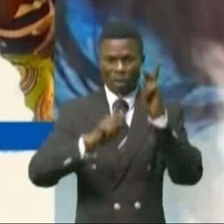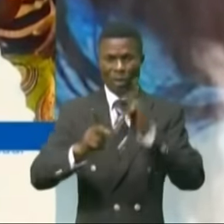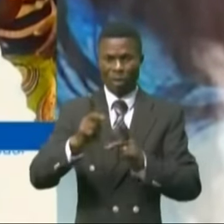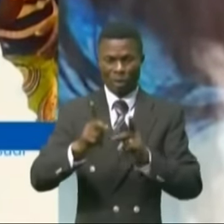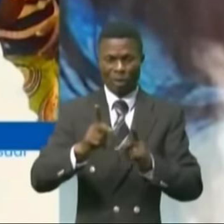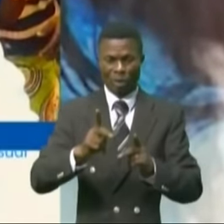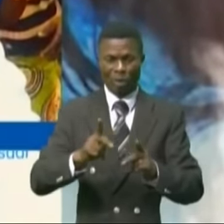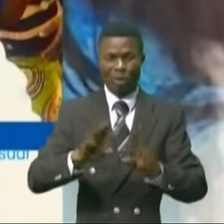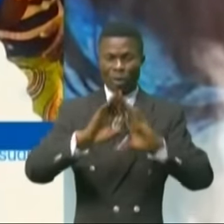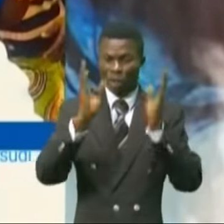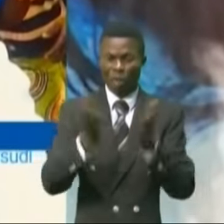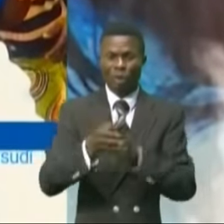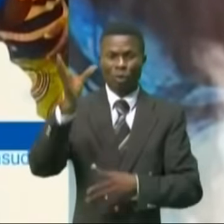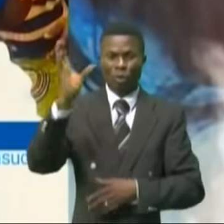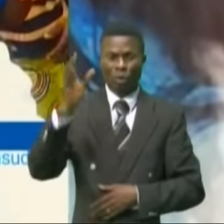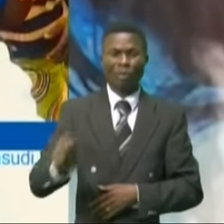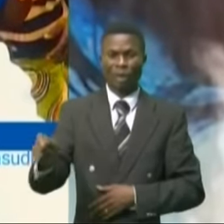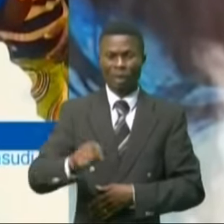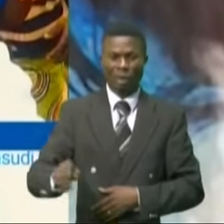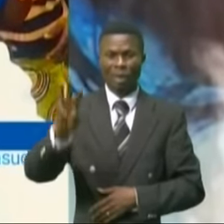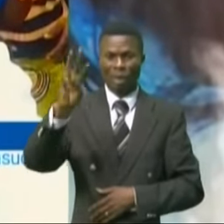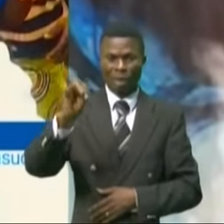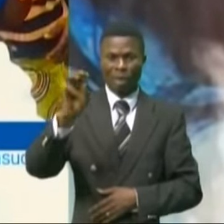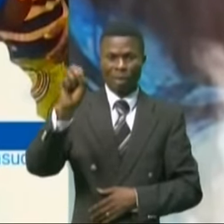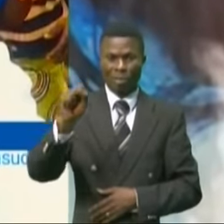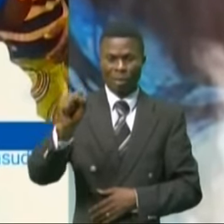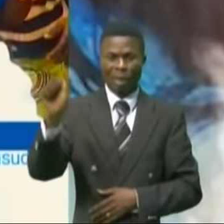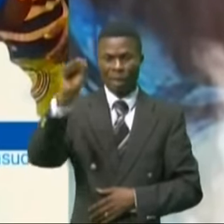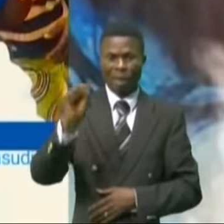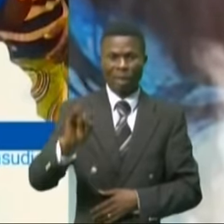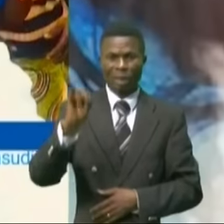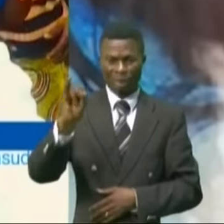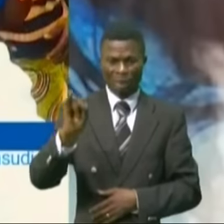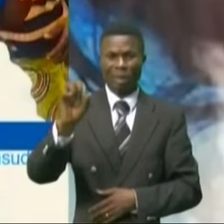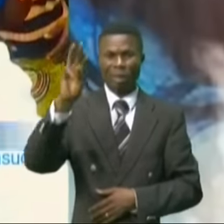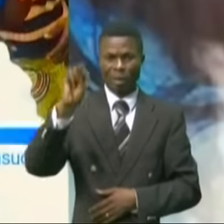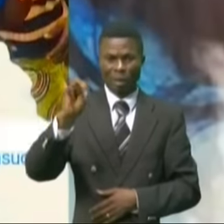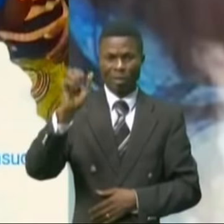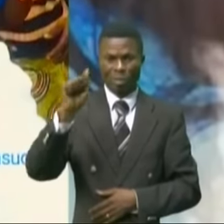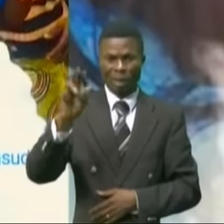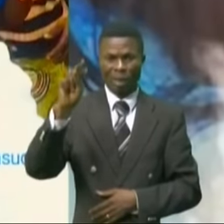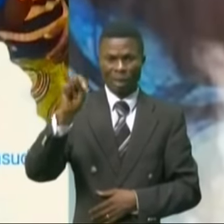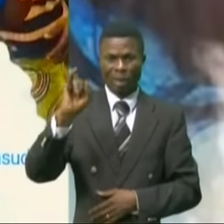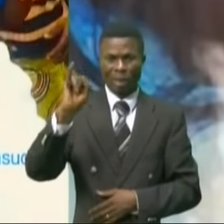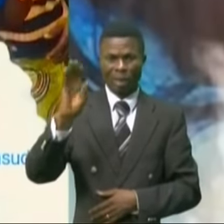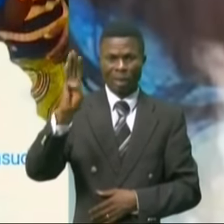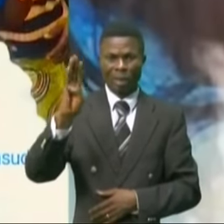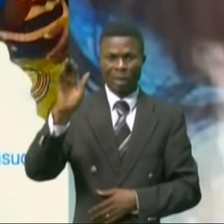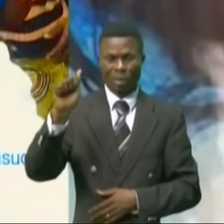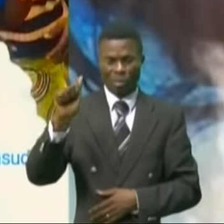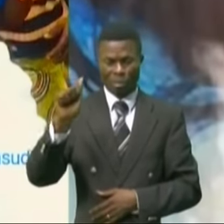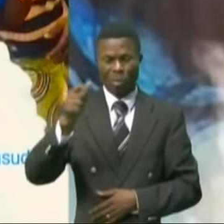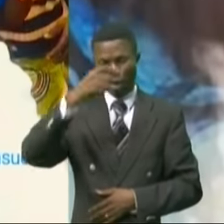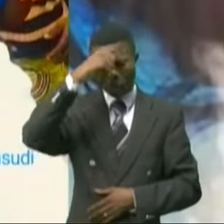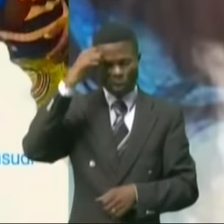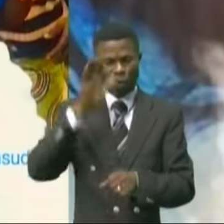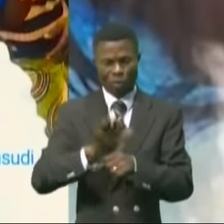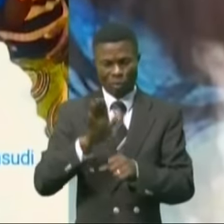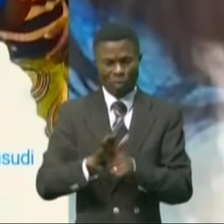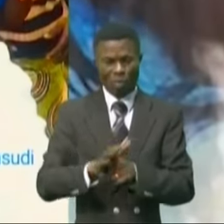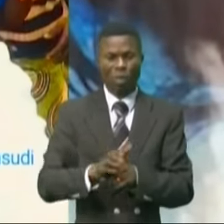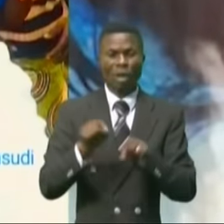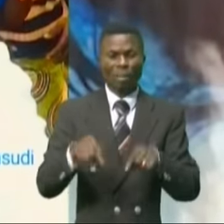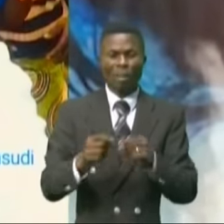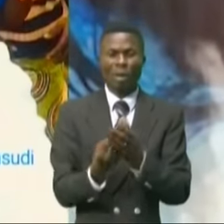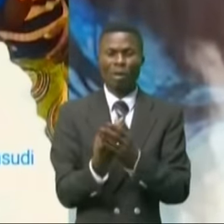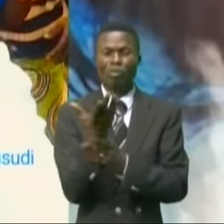presque tous les villages du territoire de Massimanimba et je peux vous dire que les habitants souffrent pour avoir de l'eau potable. Ils ont des sources d'eau mais non